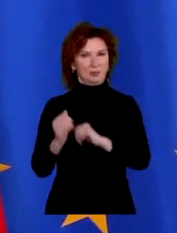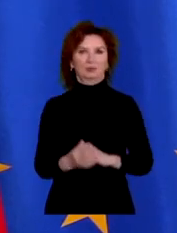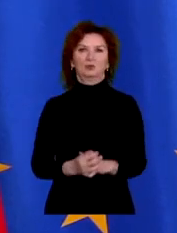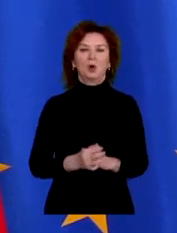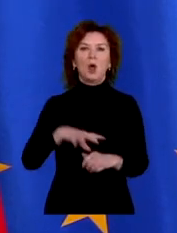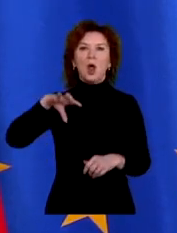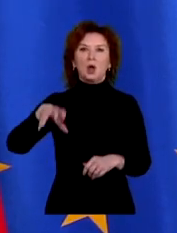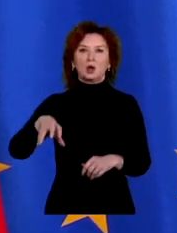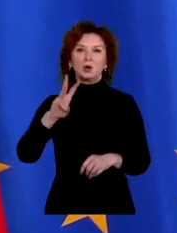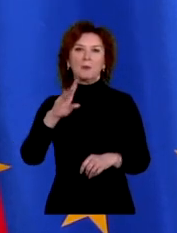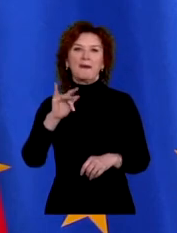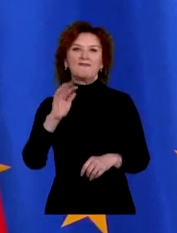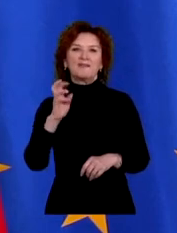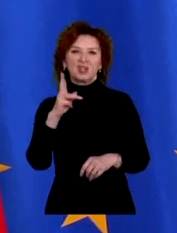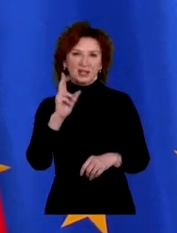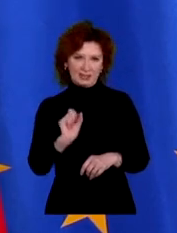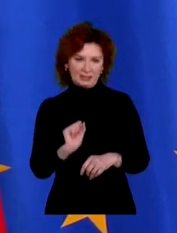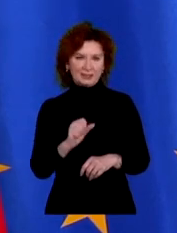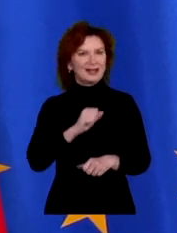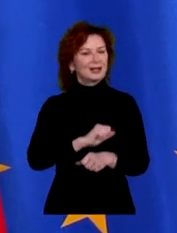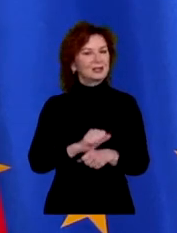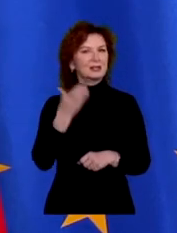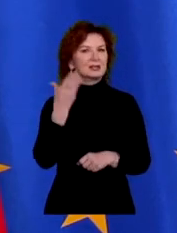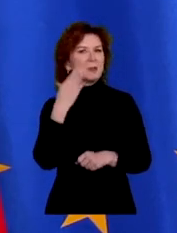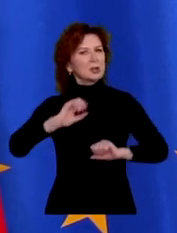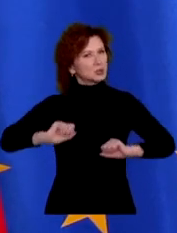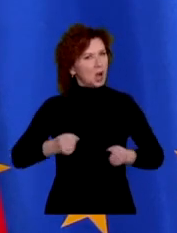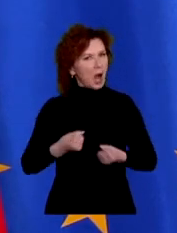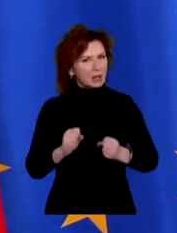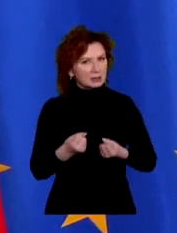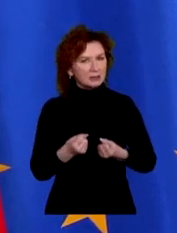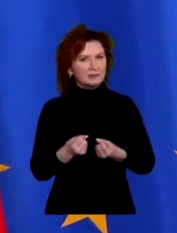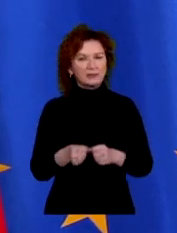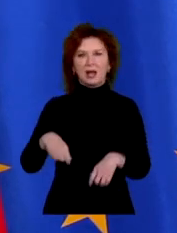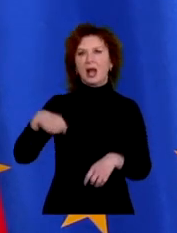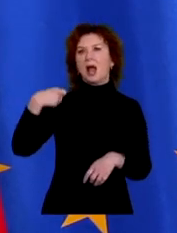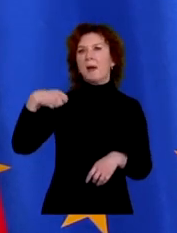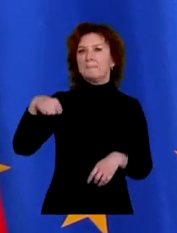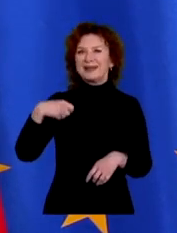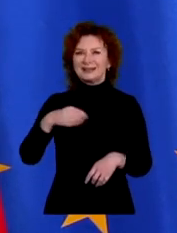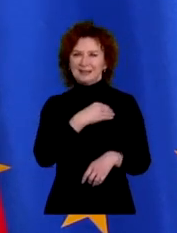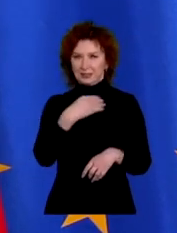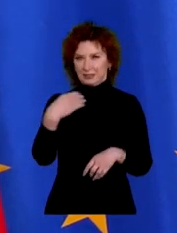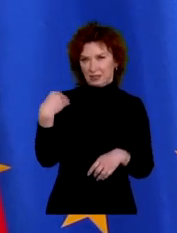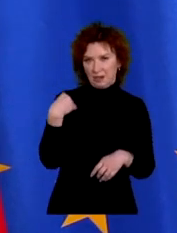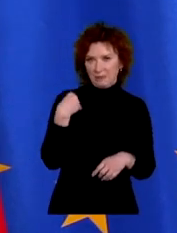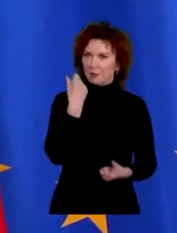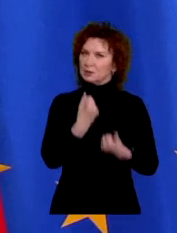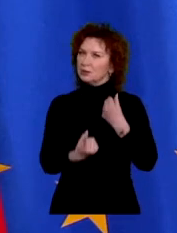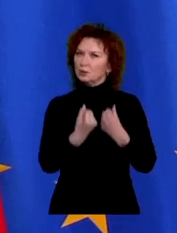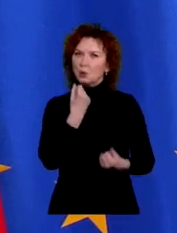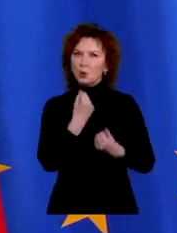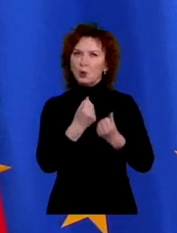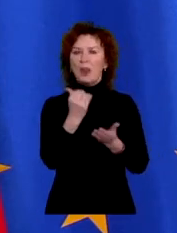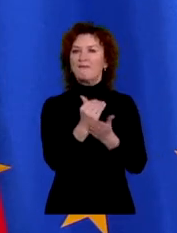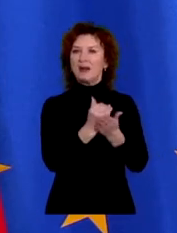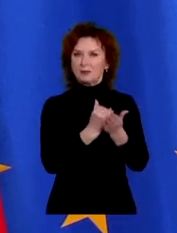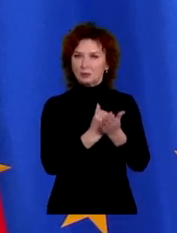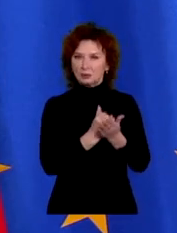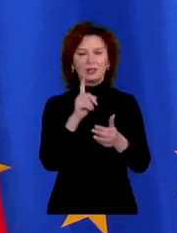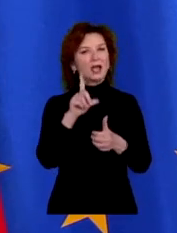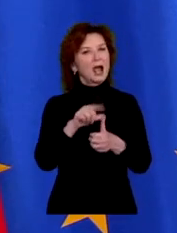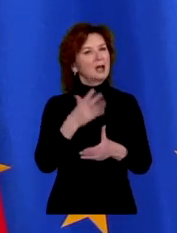formatem bardzo aktywnym, a polska prezydencja mimo trudnych warunków jest prezydencją ambitną, skutecznie realizującą założone